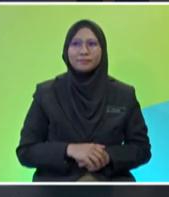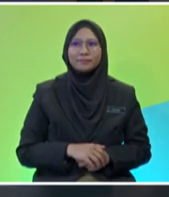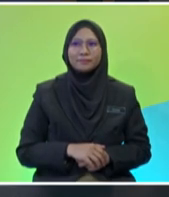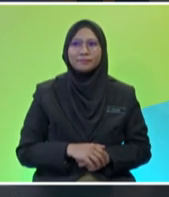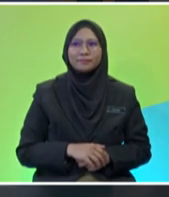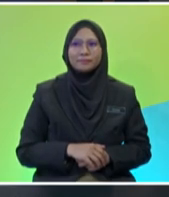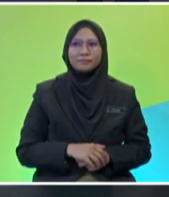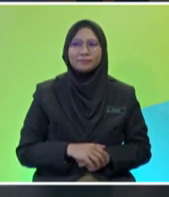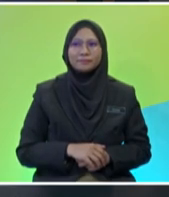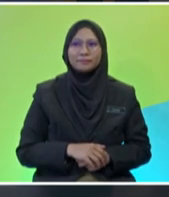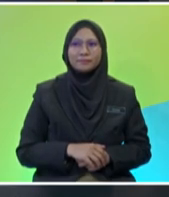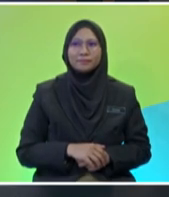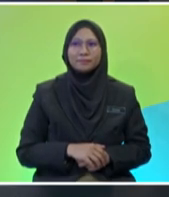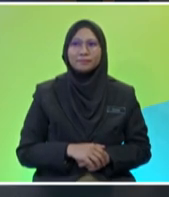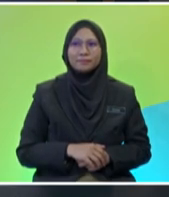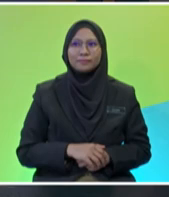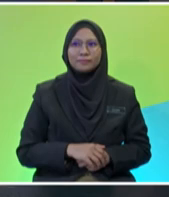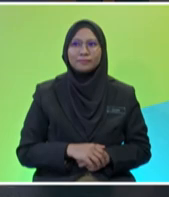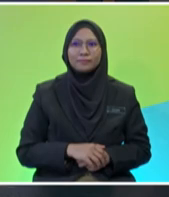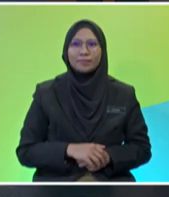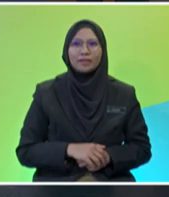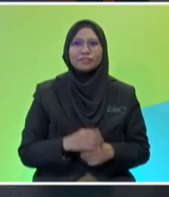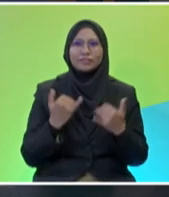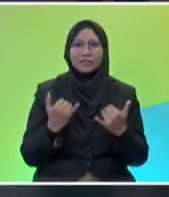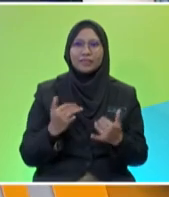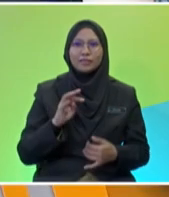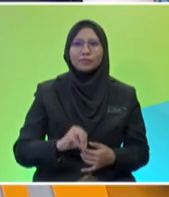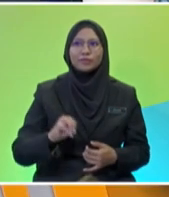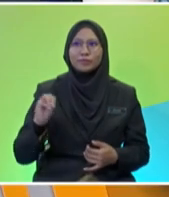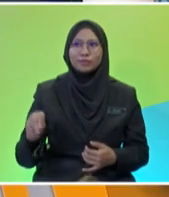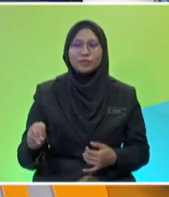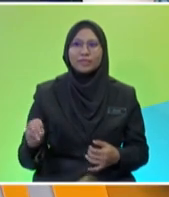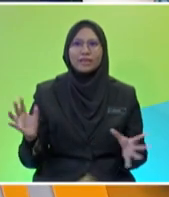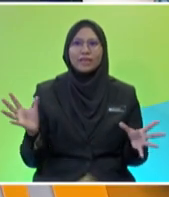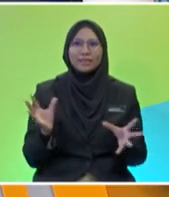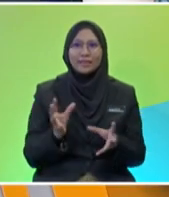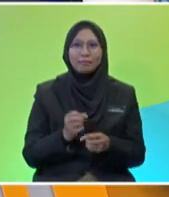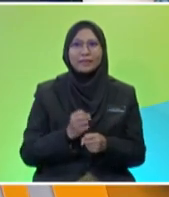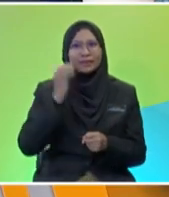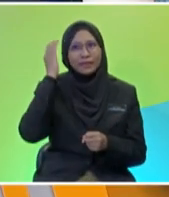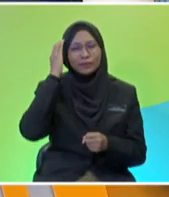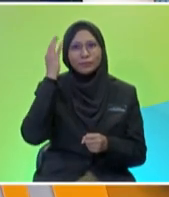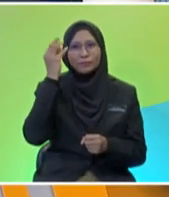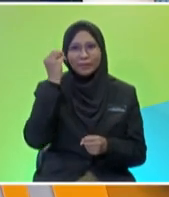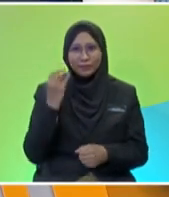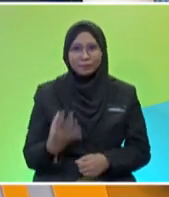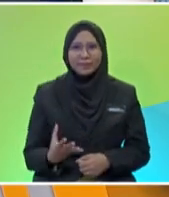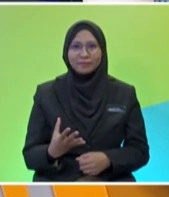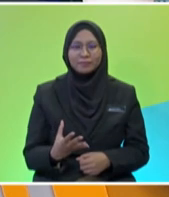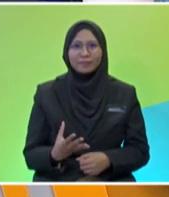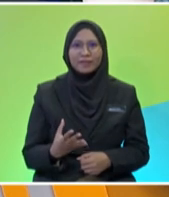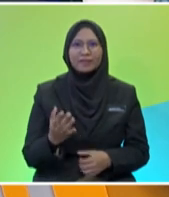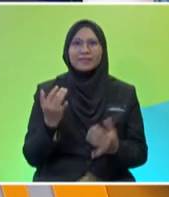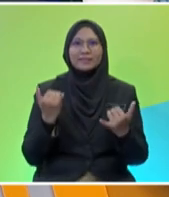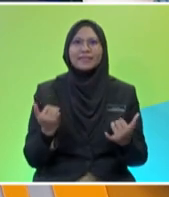jadi dengan ini harapnya murid apa sedikit sebanyak sekali ilmu yang cegukan kita akan melihat sebentar ya dan jumpa